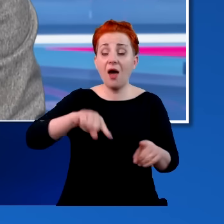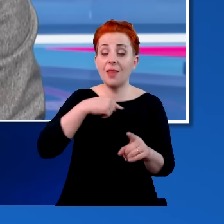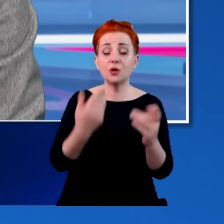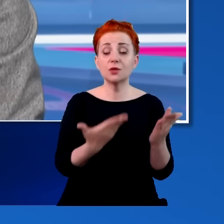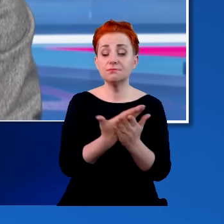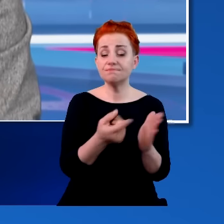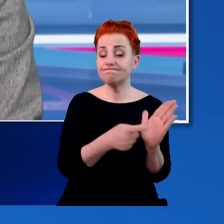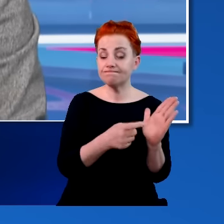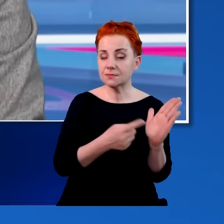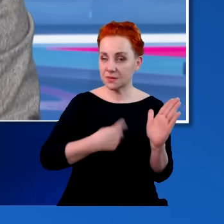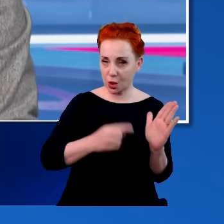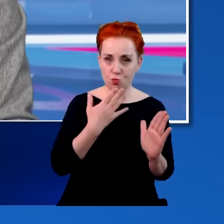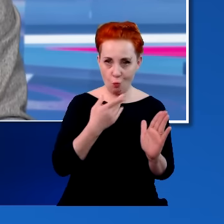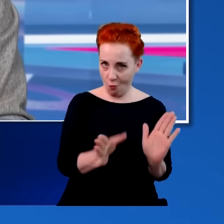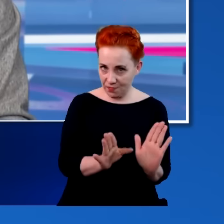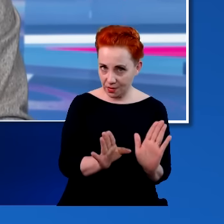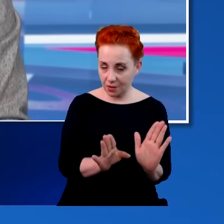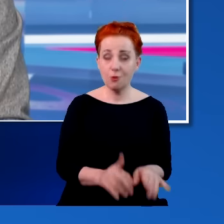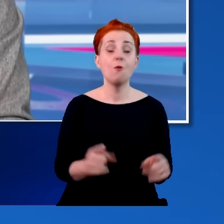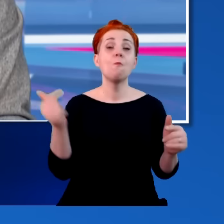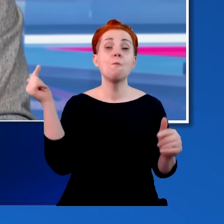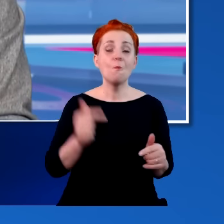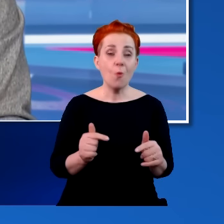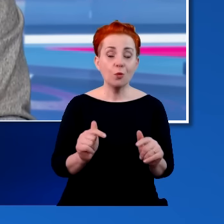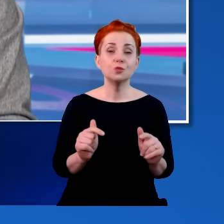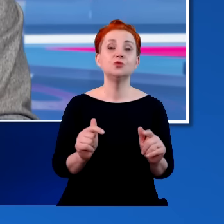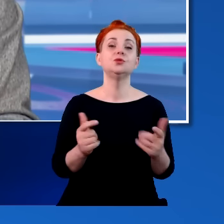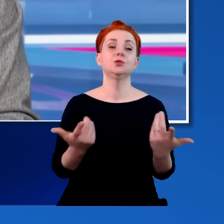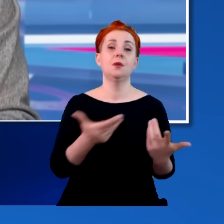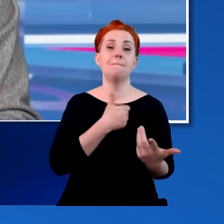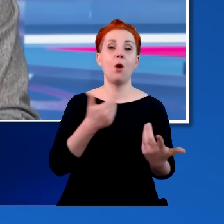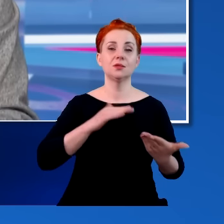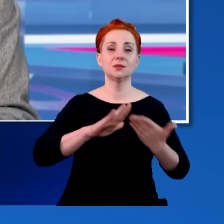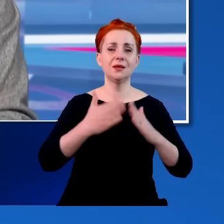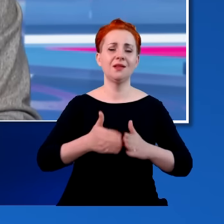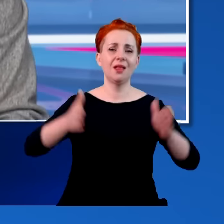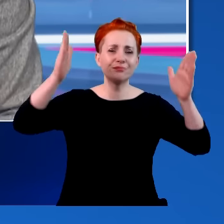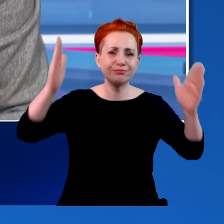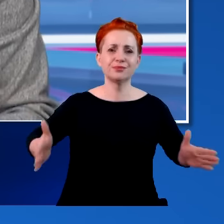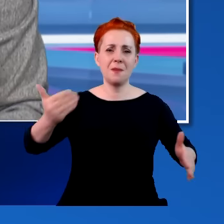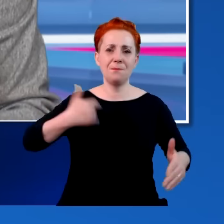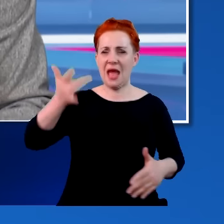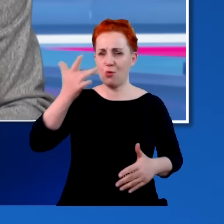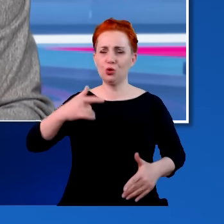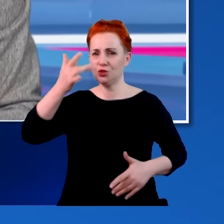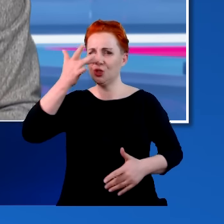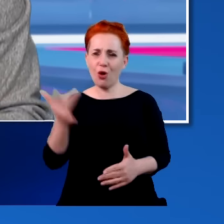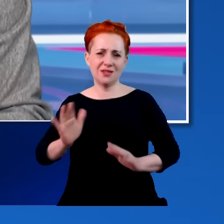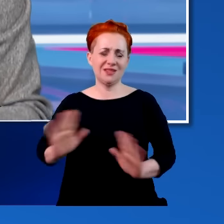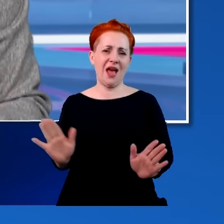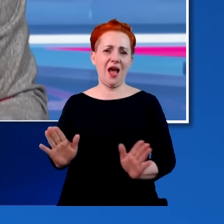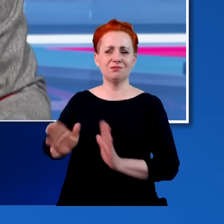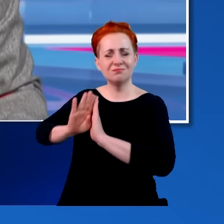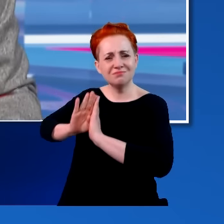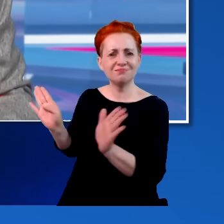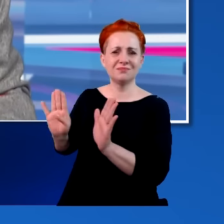my o tym też mówimy, że musi być zamknięty polski rynek dla produktów z Białorusi i z Rosji. Bo traktujemy te